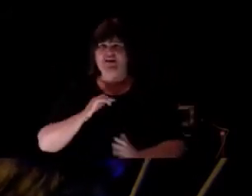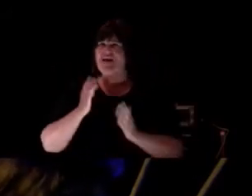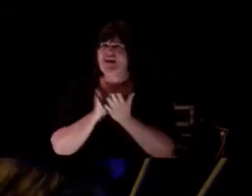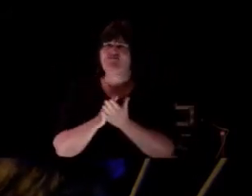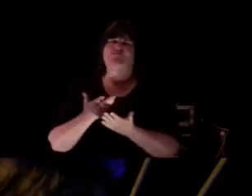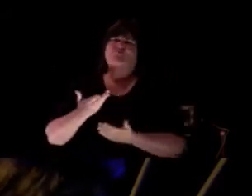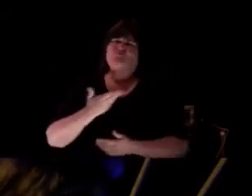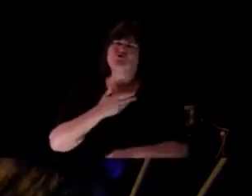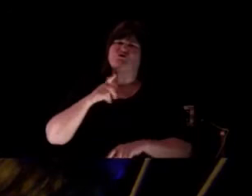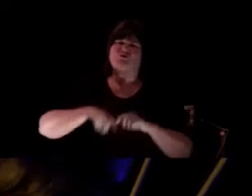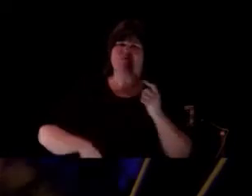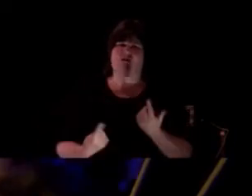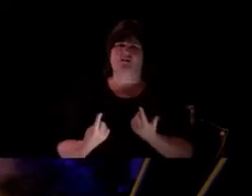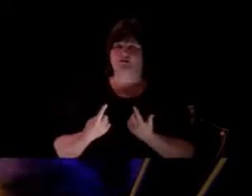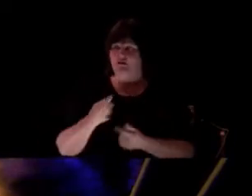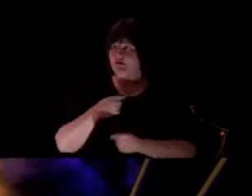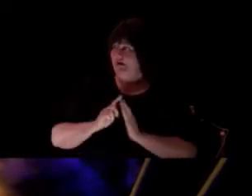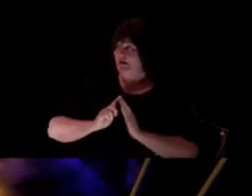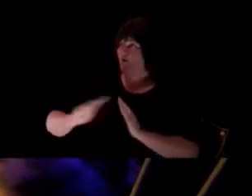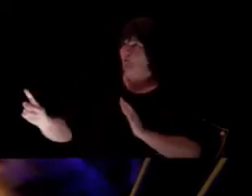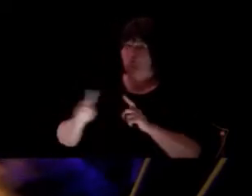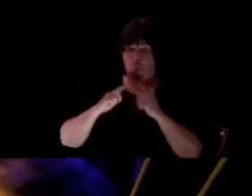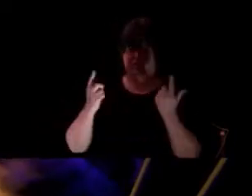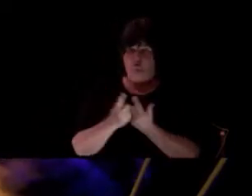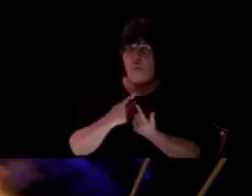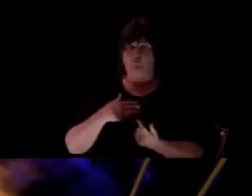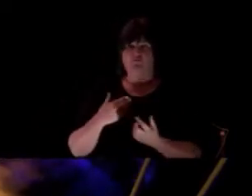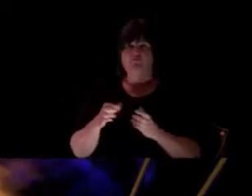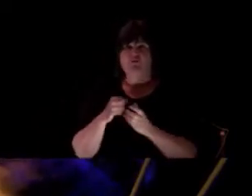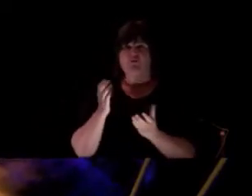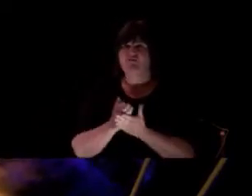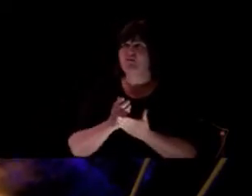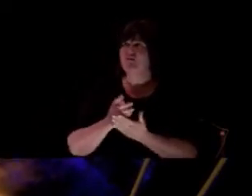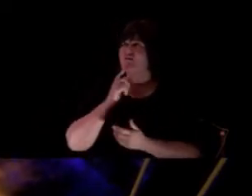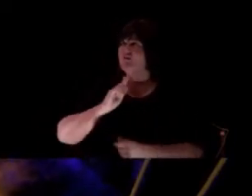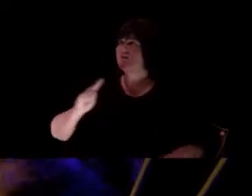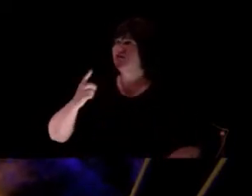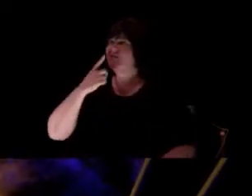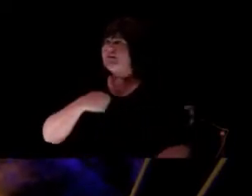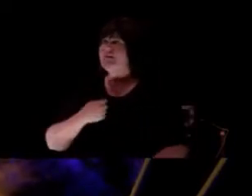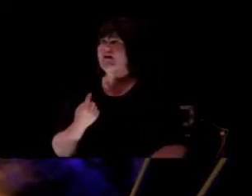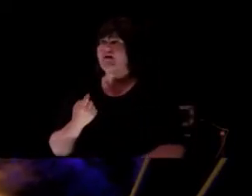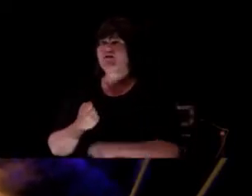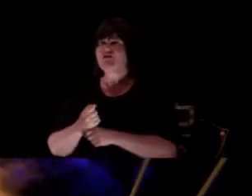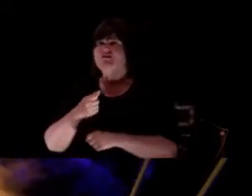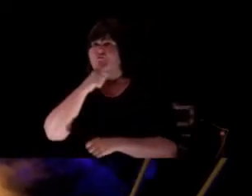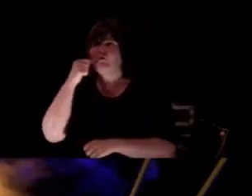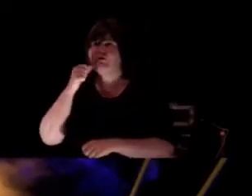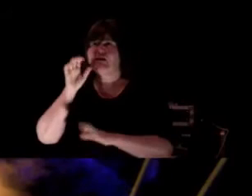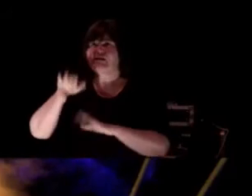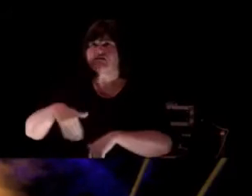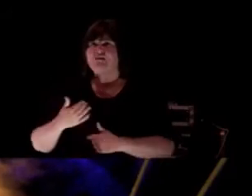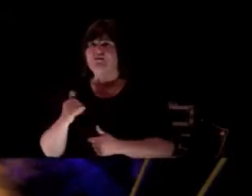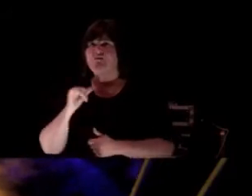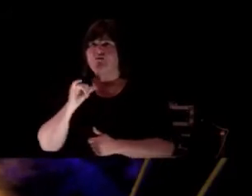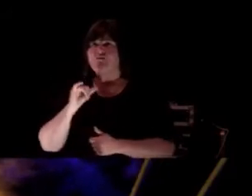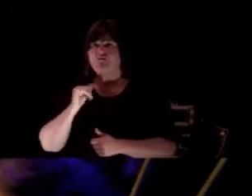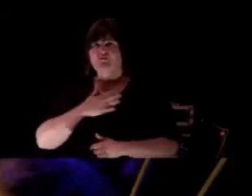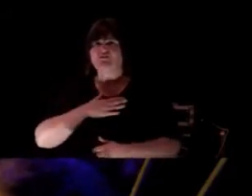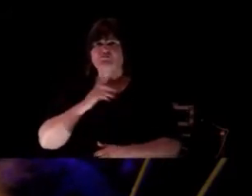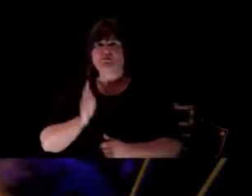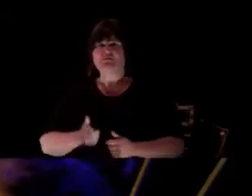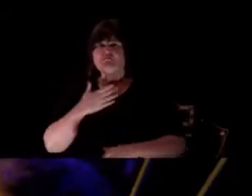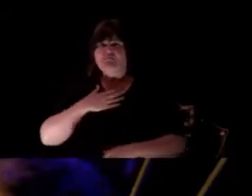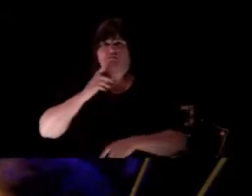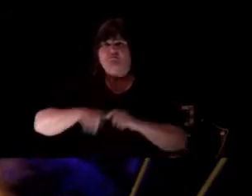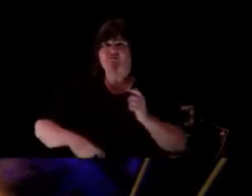rommet etter det møtet og tenke at ja, kanskje vold ikke var skyld da, kanskje var min feil. Hvorfor driver jeg med å kaste opp? Hvorfor driver jeg selvskader? Det